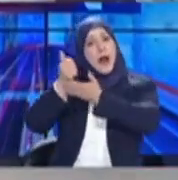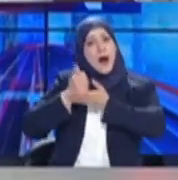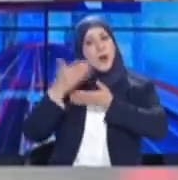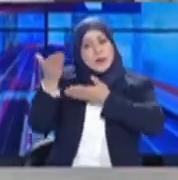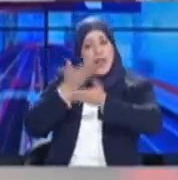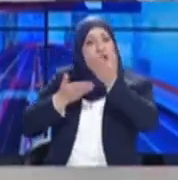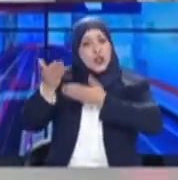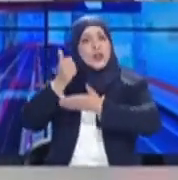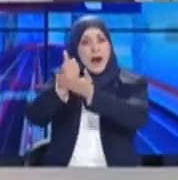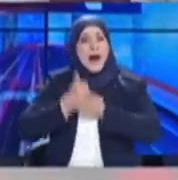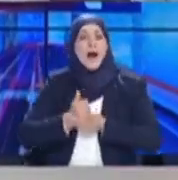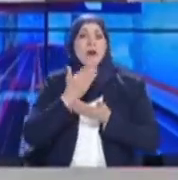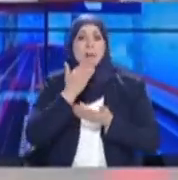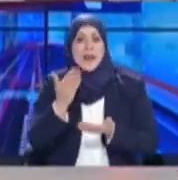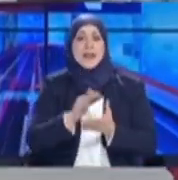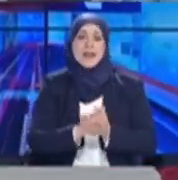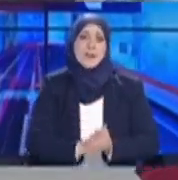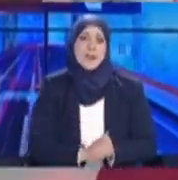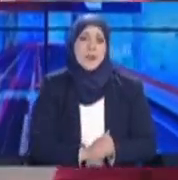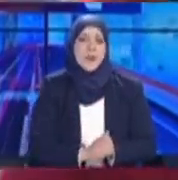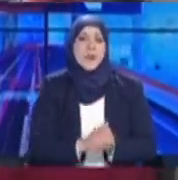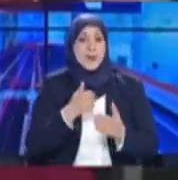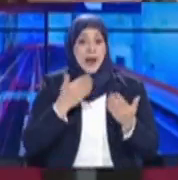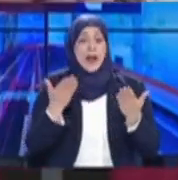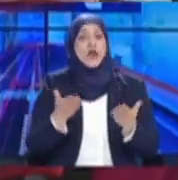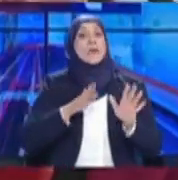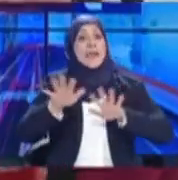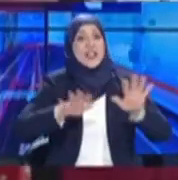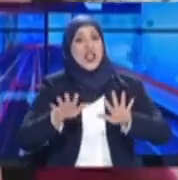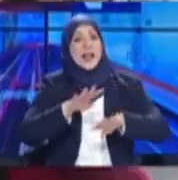بتبيع المسيحيين اللي يمكن ما قلنا في اجراء